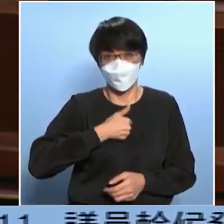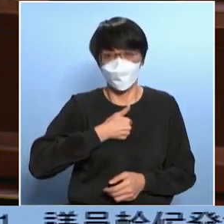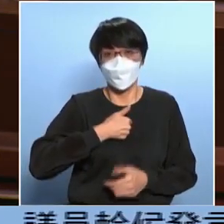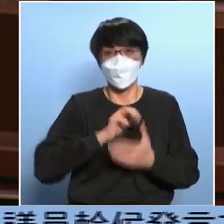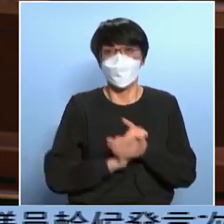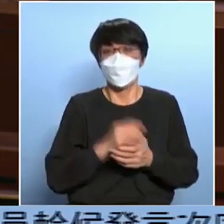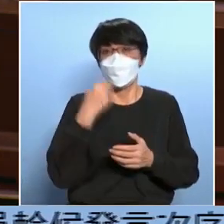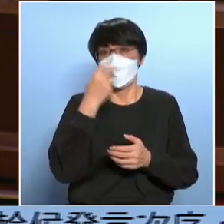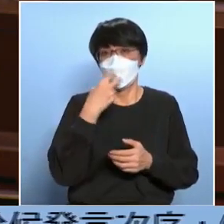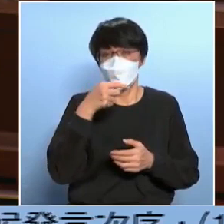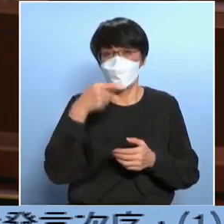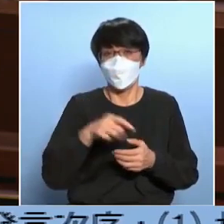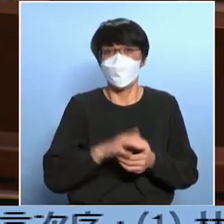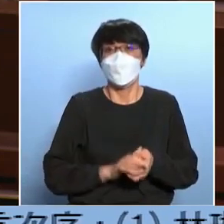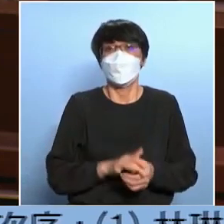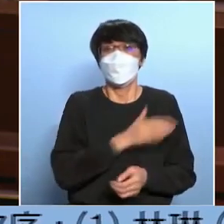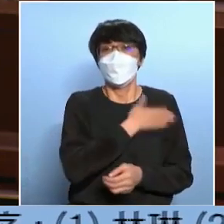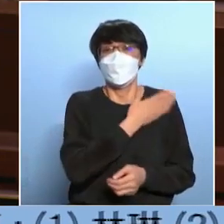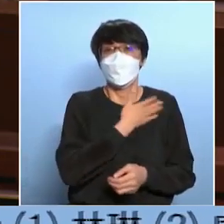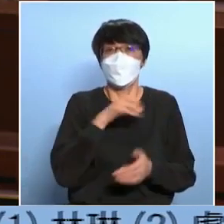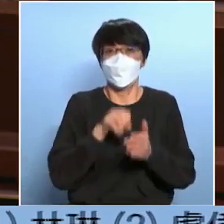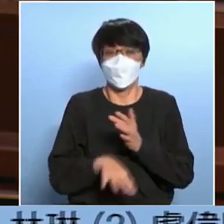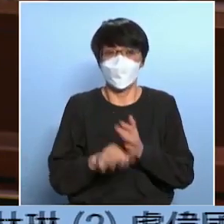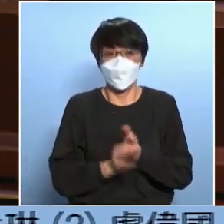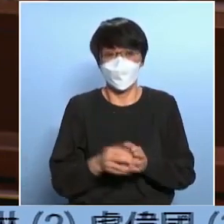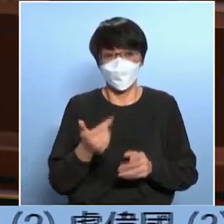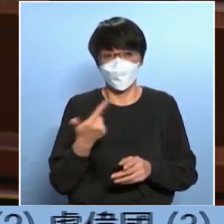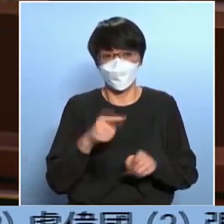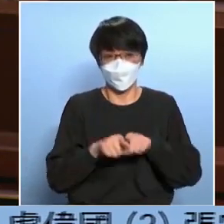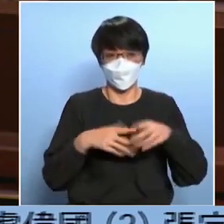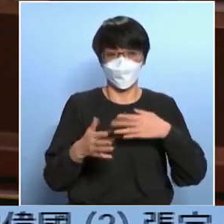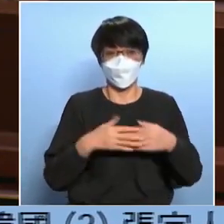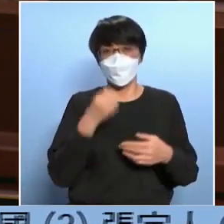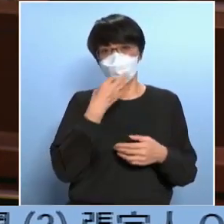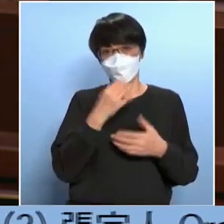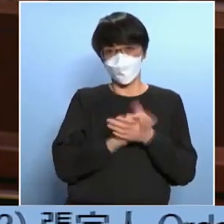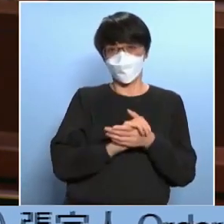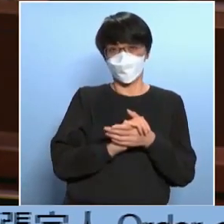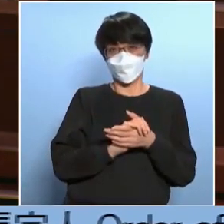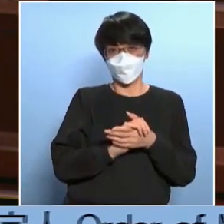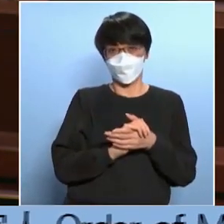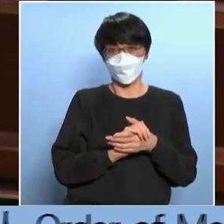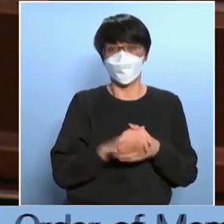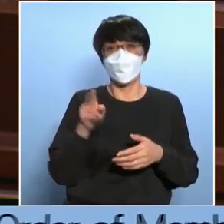牙齒護理員，正如很多同事都指出了，我們目前牙醫只是